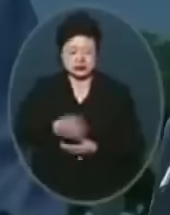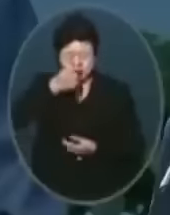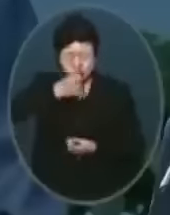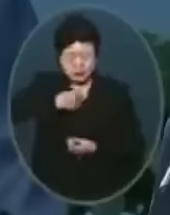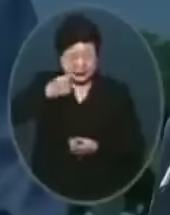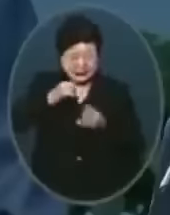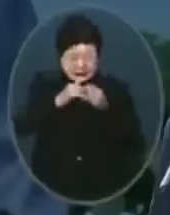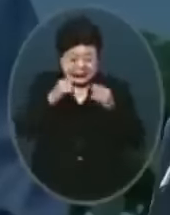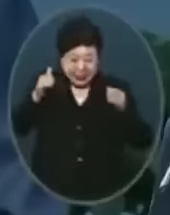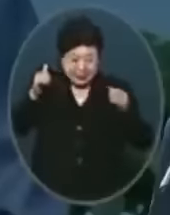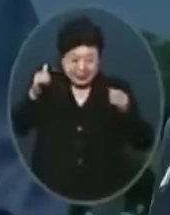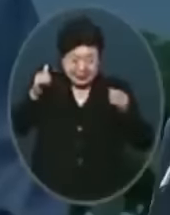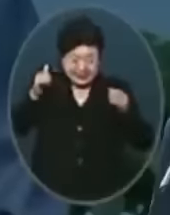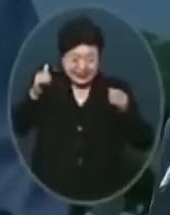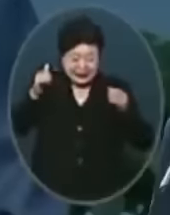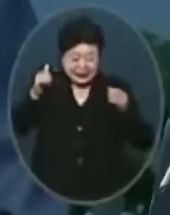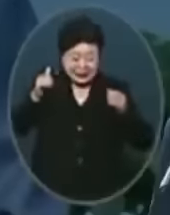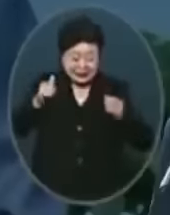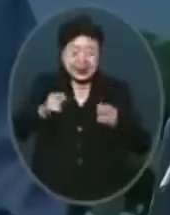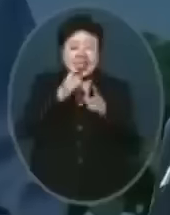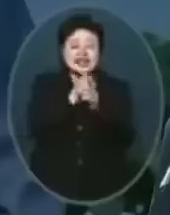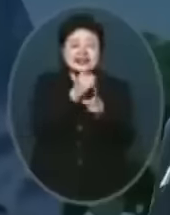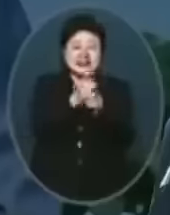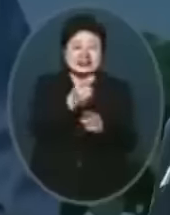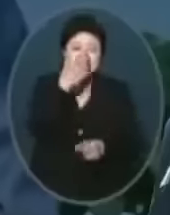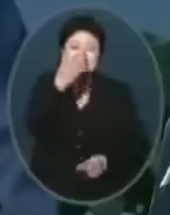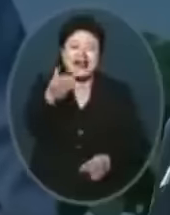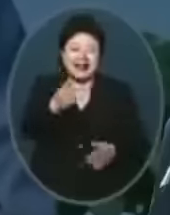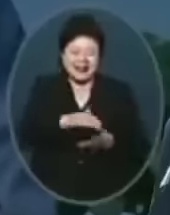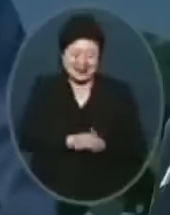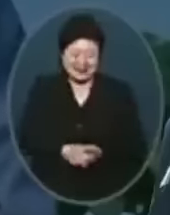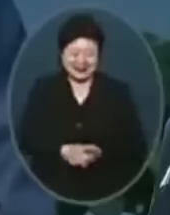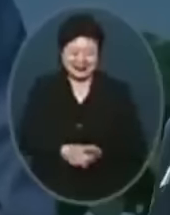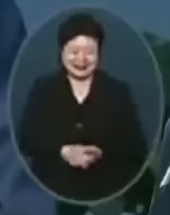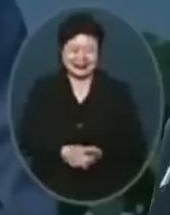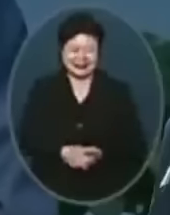꿈을 꾸는 사람은 승리하는 사람이 되는 것입니다.